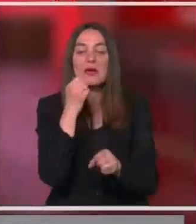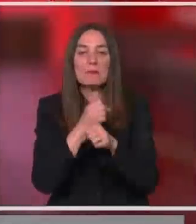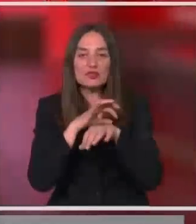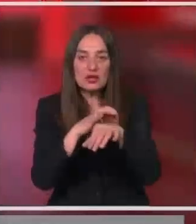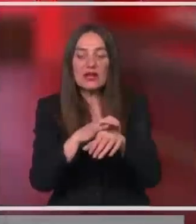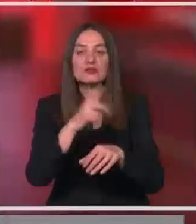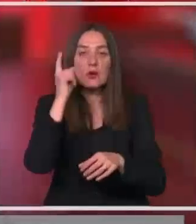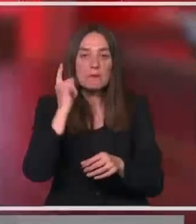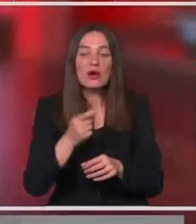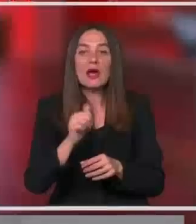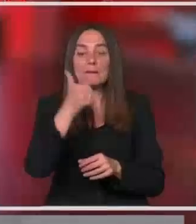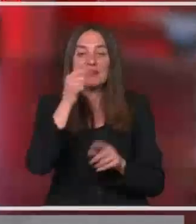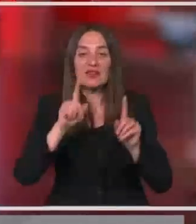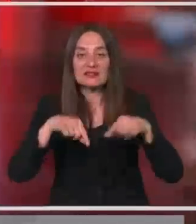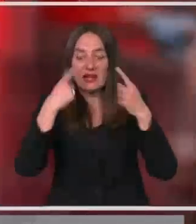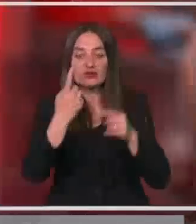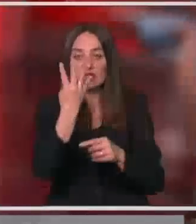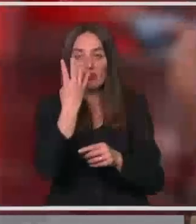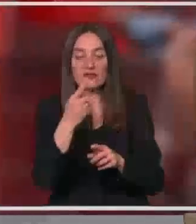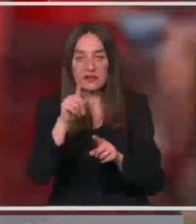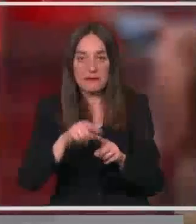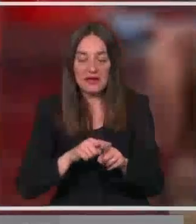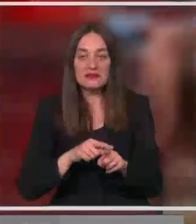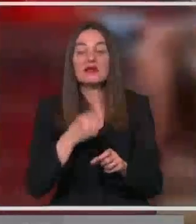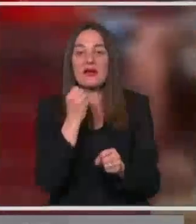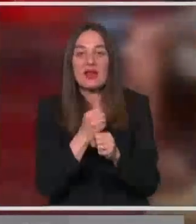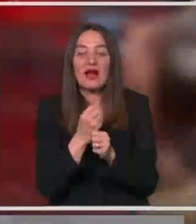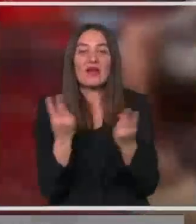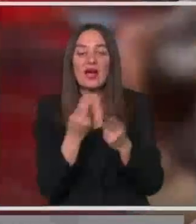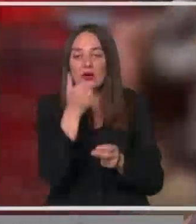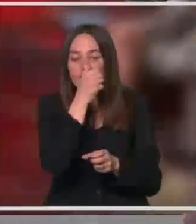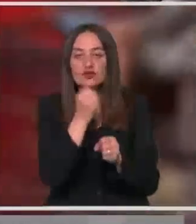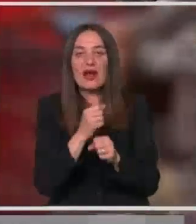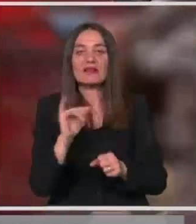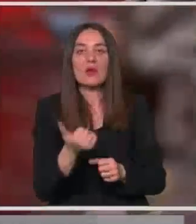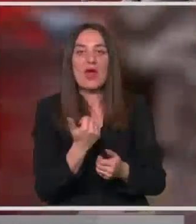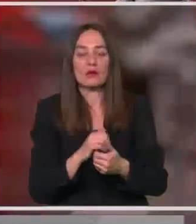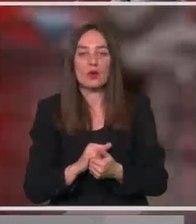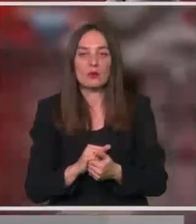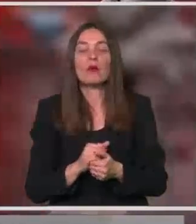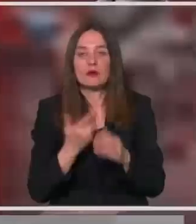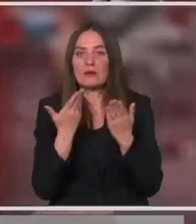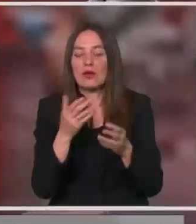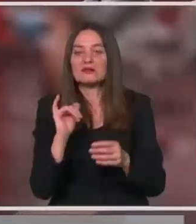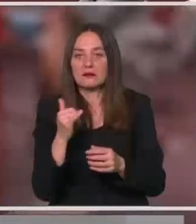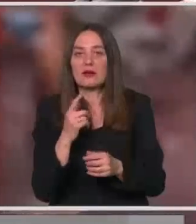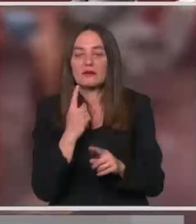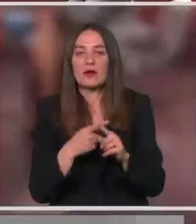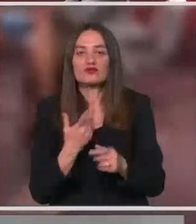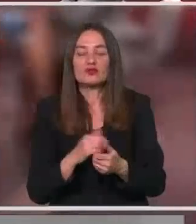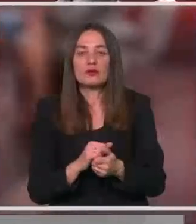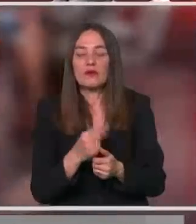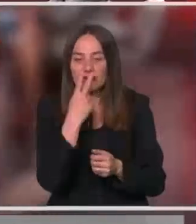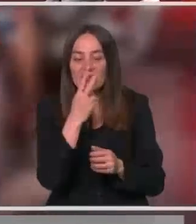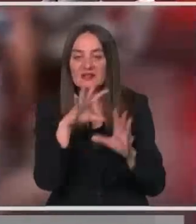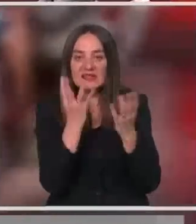poslodavci moraju prvi sledeći 4. mesec da rade kao što su radili u januaru. Tako je. Evo, pogledajte sada ceo set